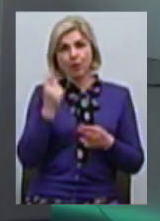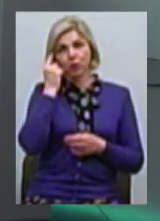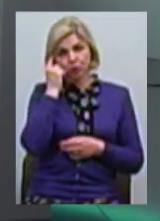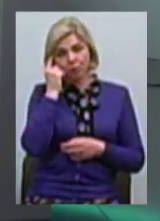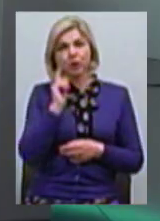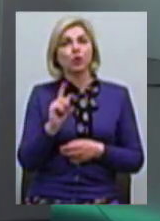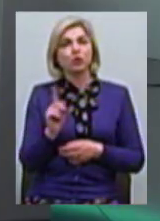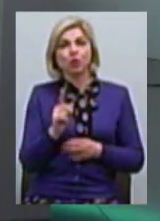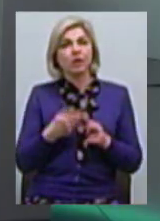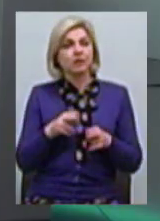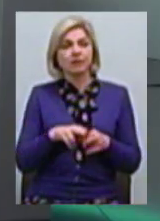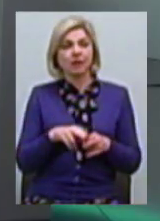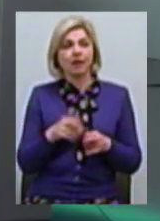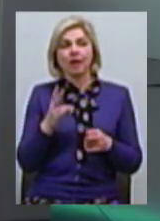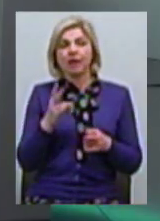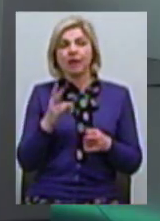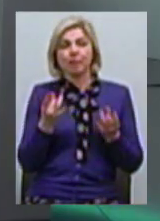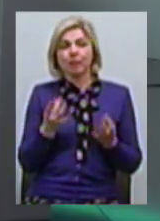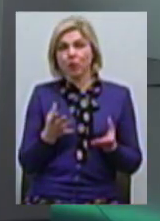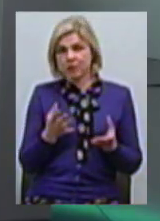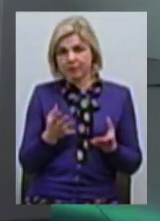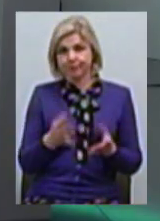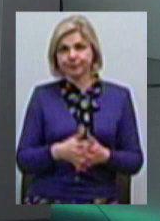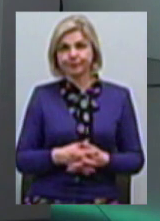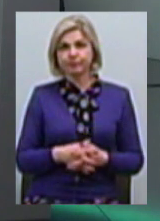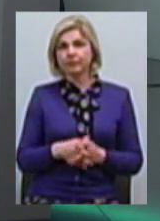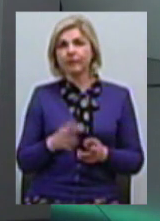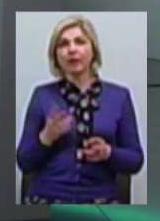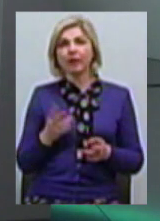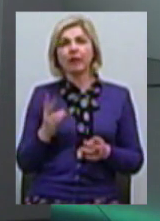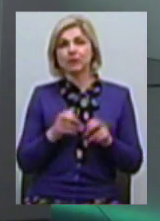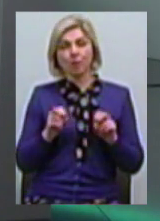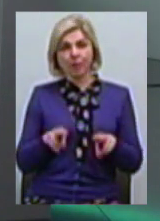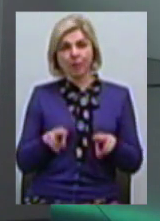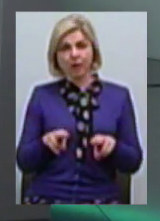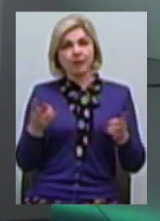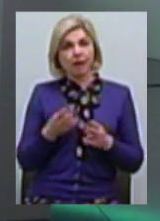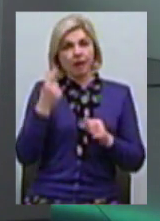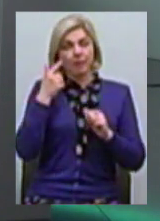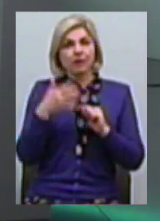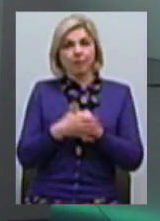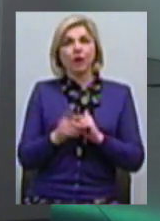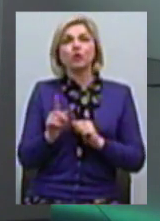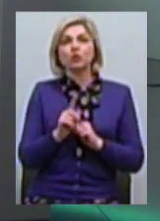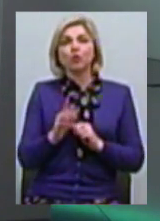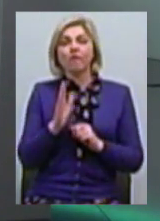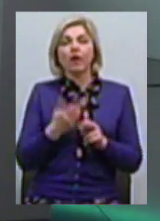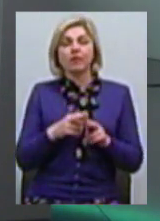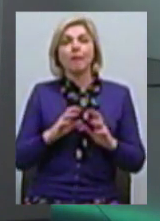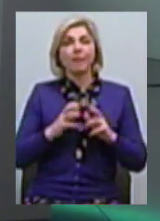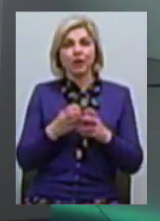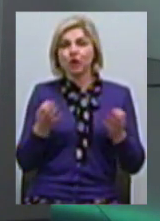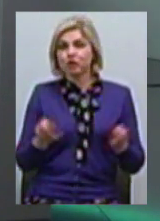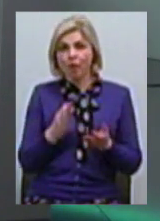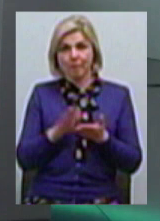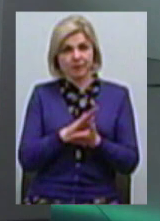що це не завжди... Да. Надо все-таки понимать то, что в этом мире ничего бесплатного не